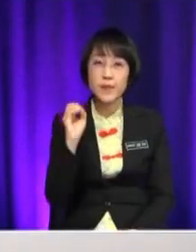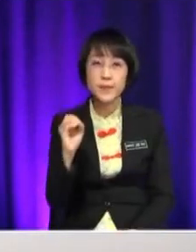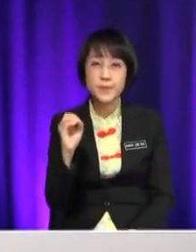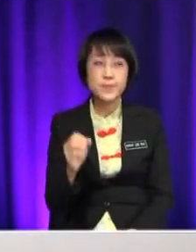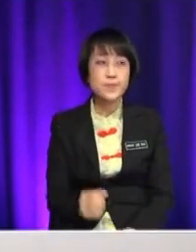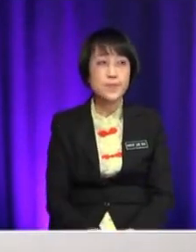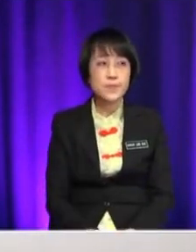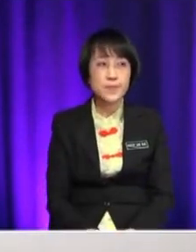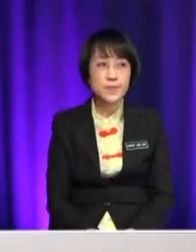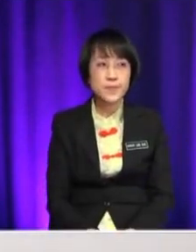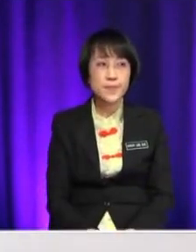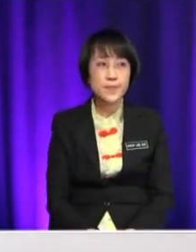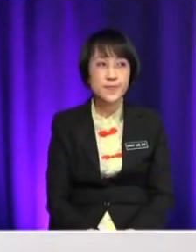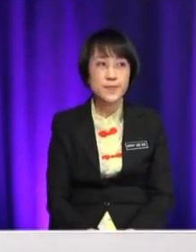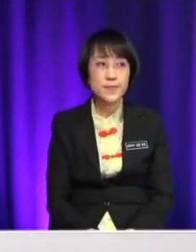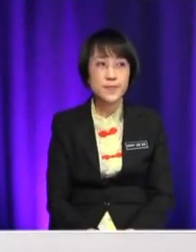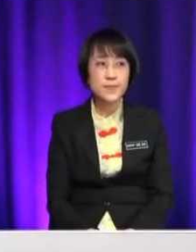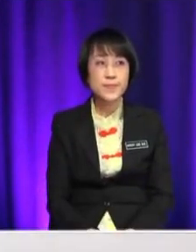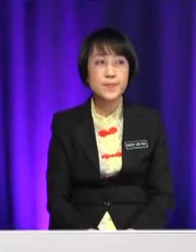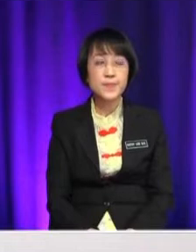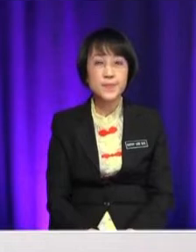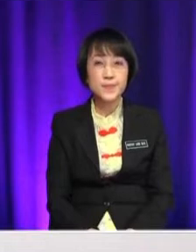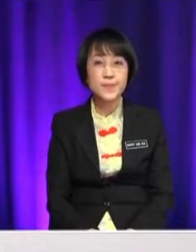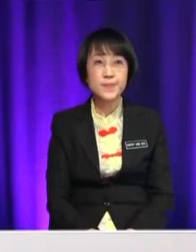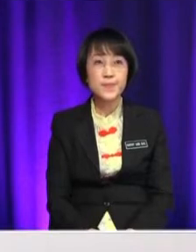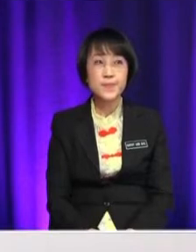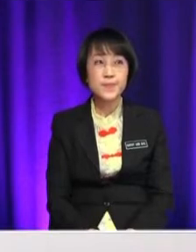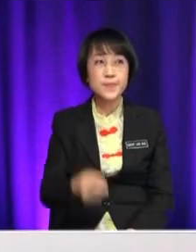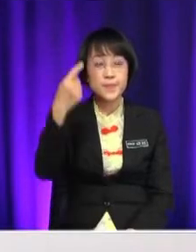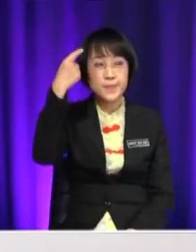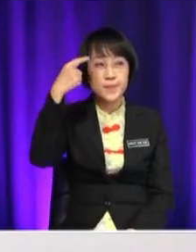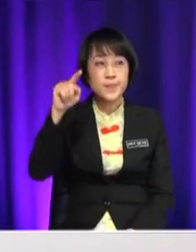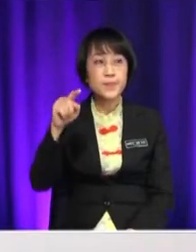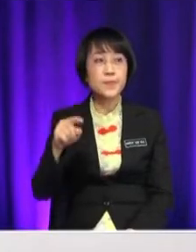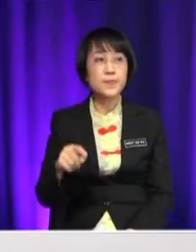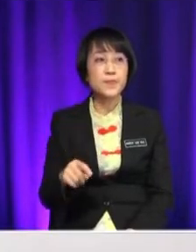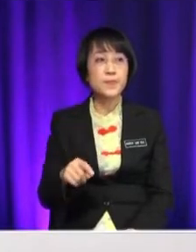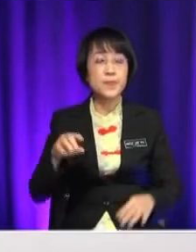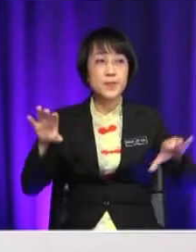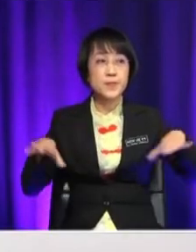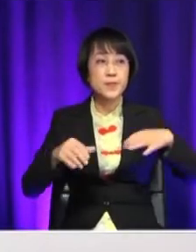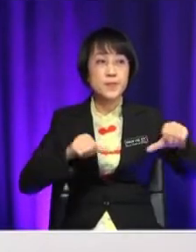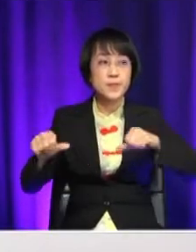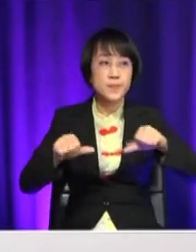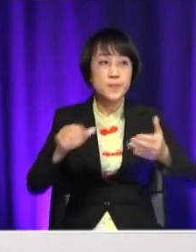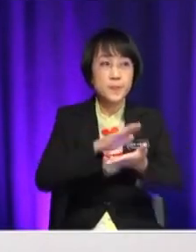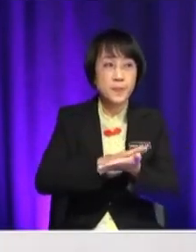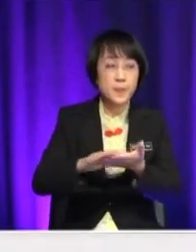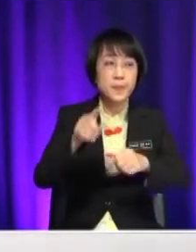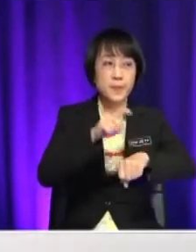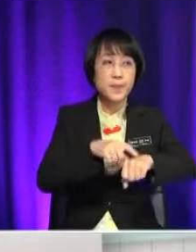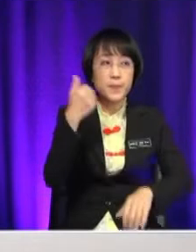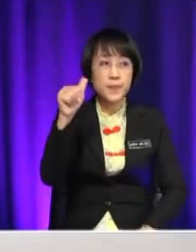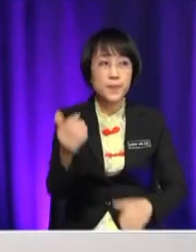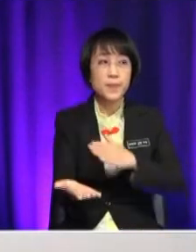Global Geopark LUGGP. Untuk menjalankan aktiviti pembersihan pada jam 10 pagi